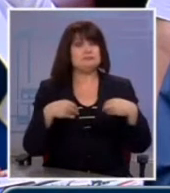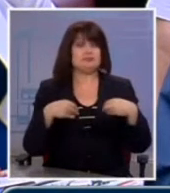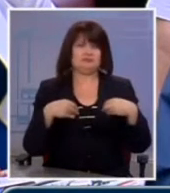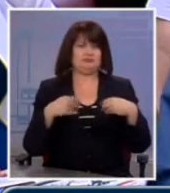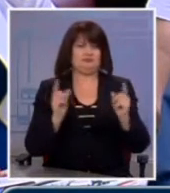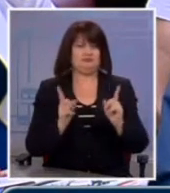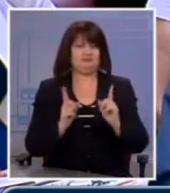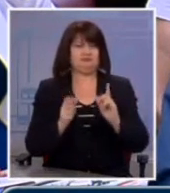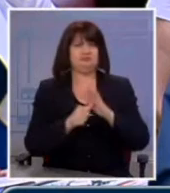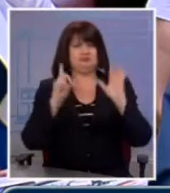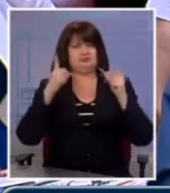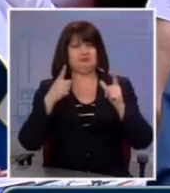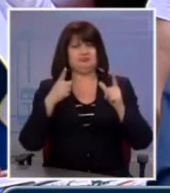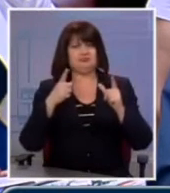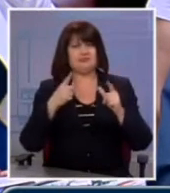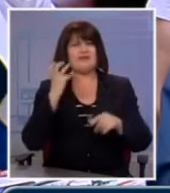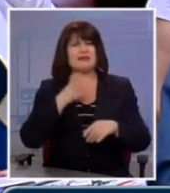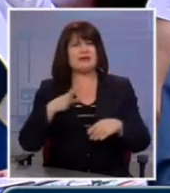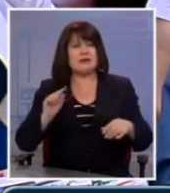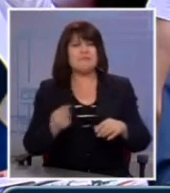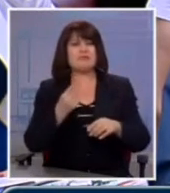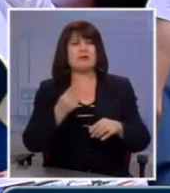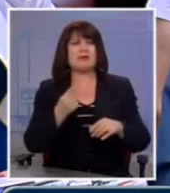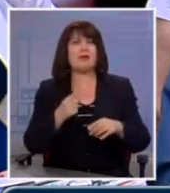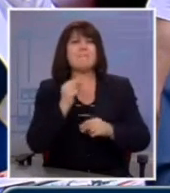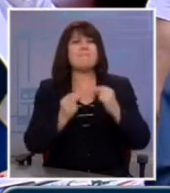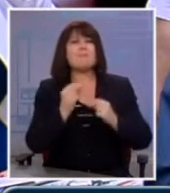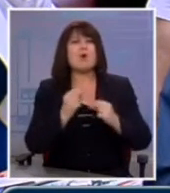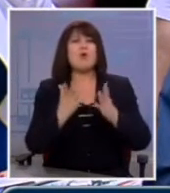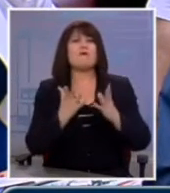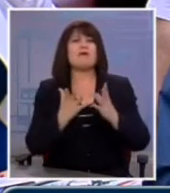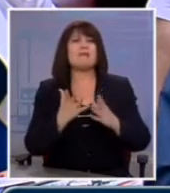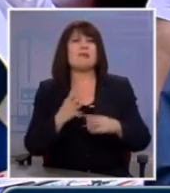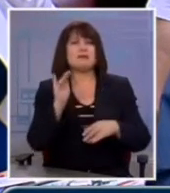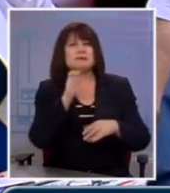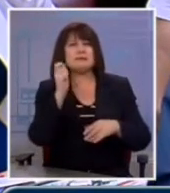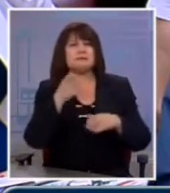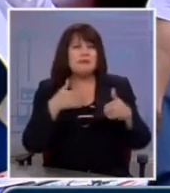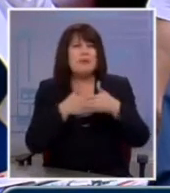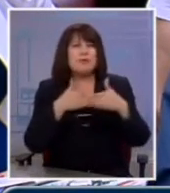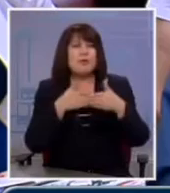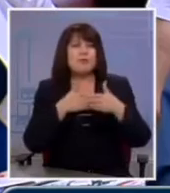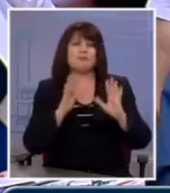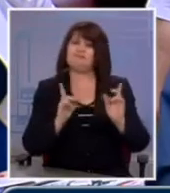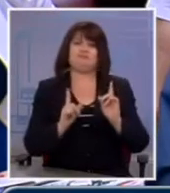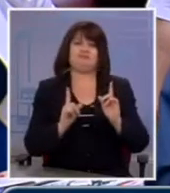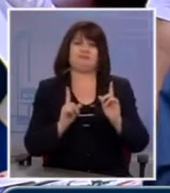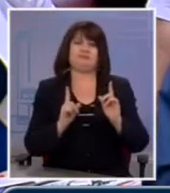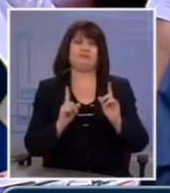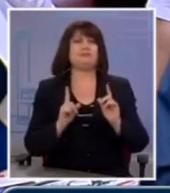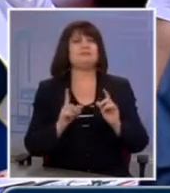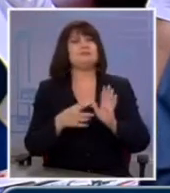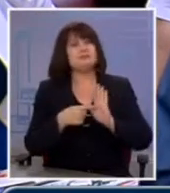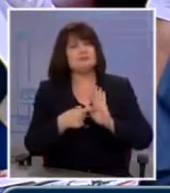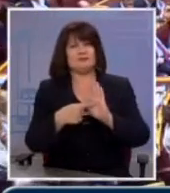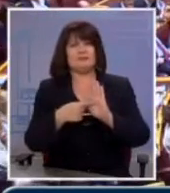να δημιουργήσει όπως θέλει ο κ. Βενιζέλος προβλήματα, προσκόμματα, να παρεμβάλλει προσκόμματα στην έκφραση